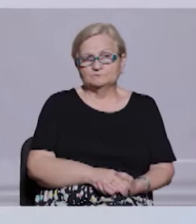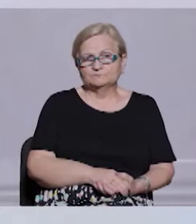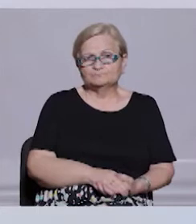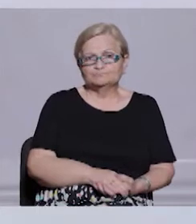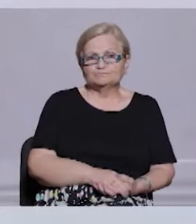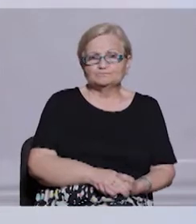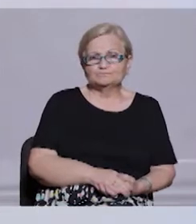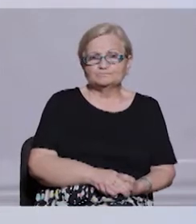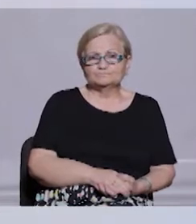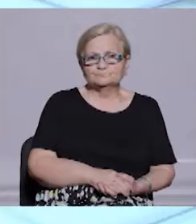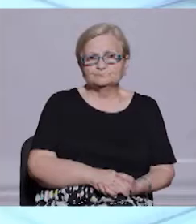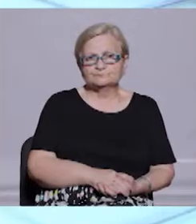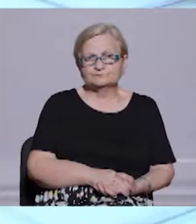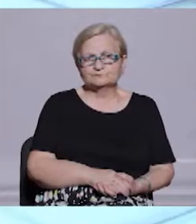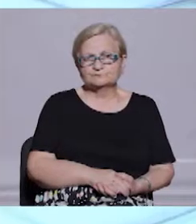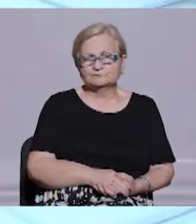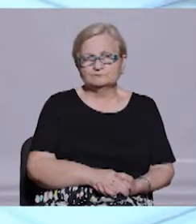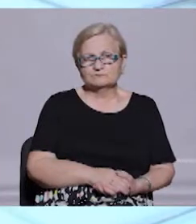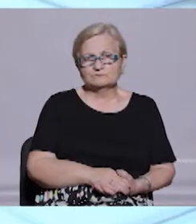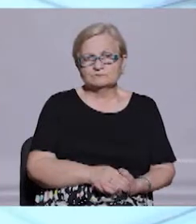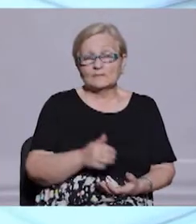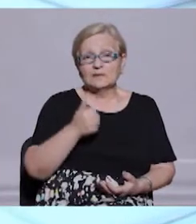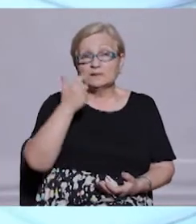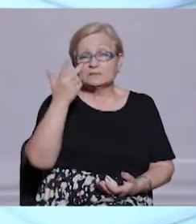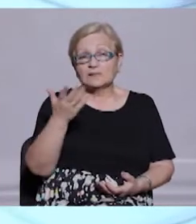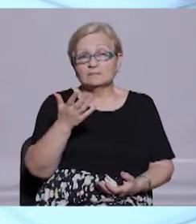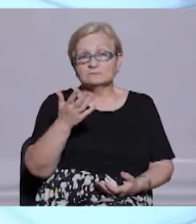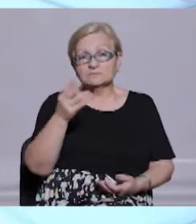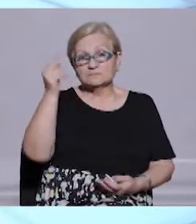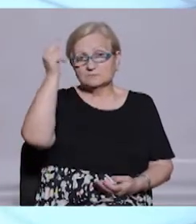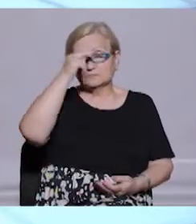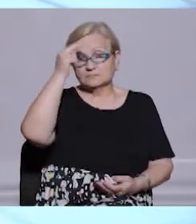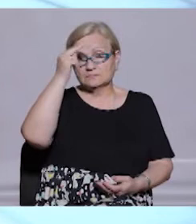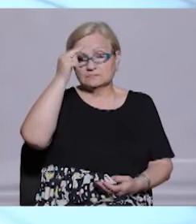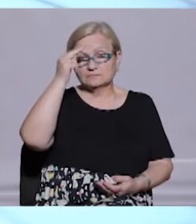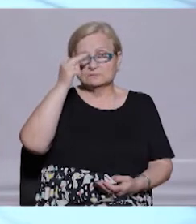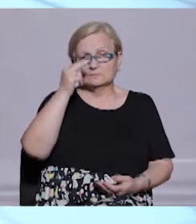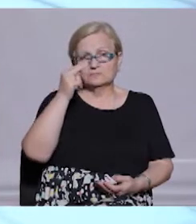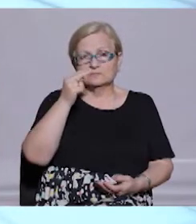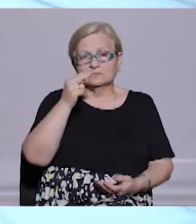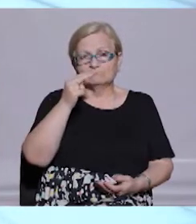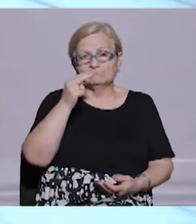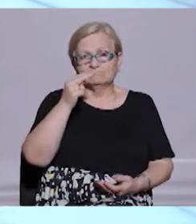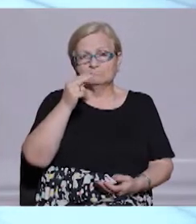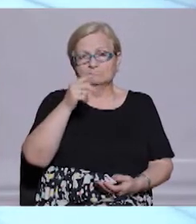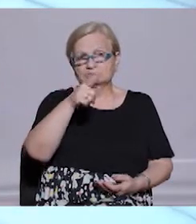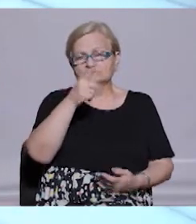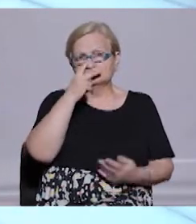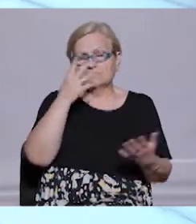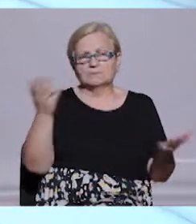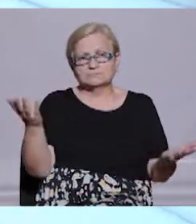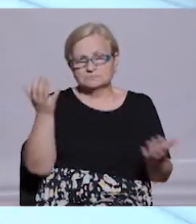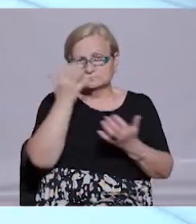40%. Და რამდენი მოსწავლეა სკოლაში თუ აი აქ აღარ